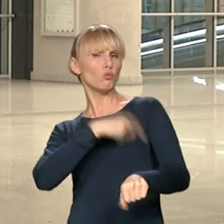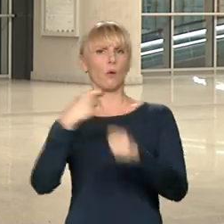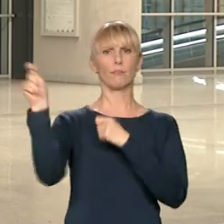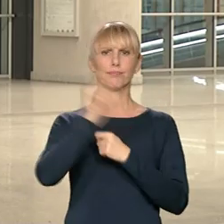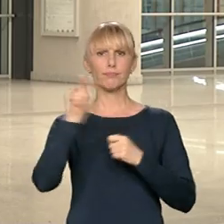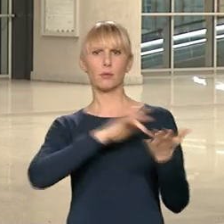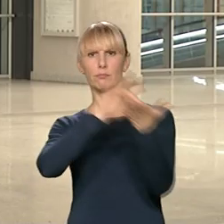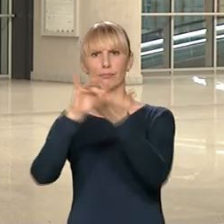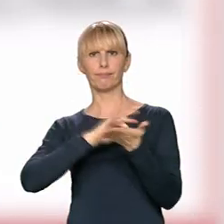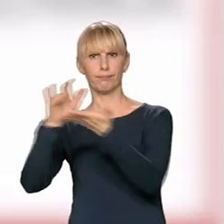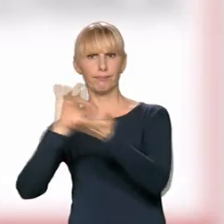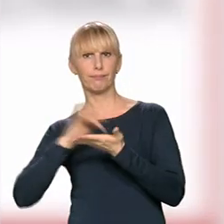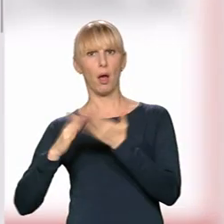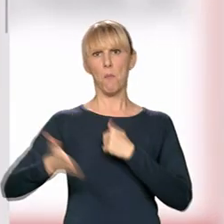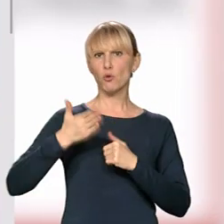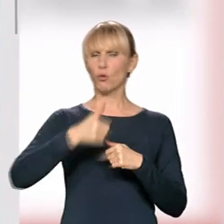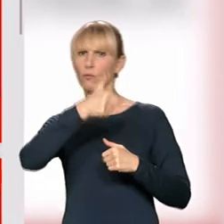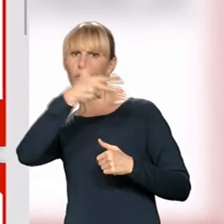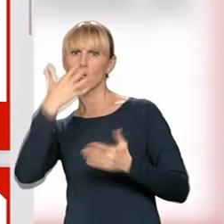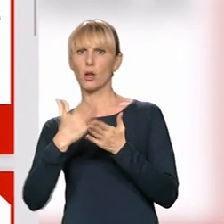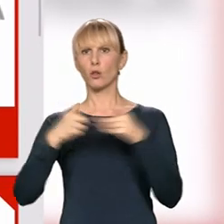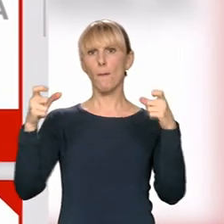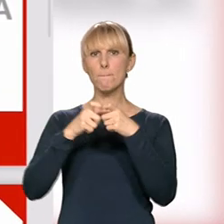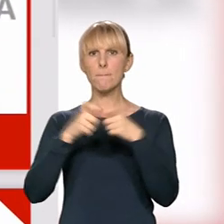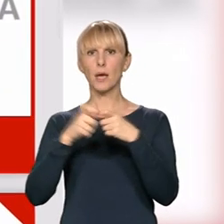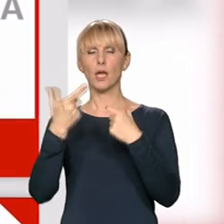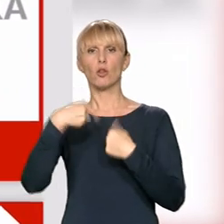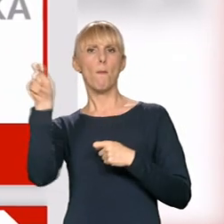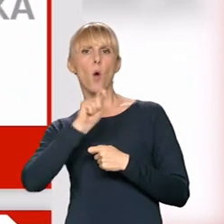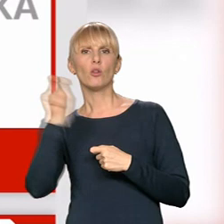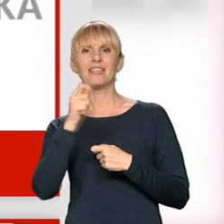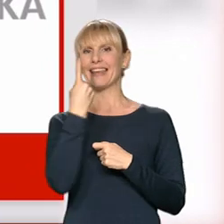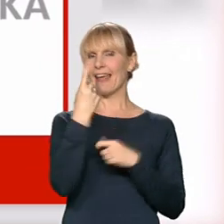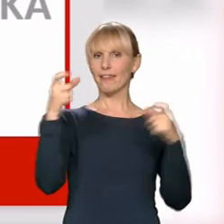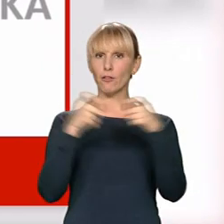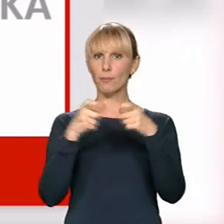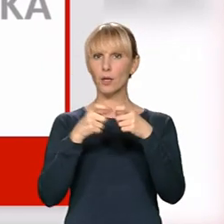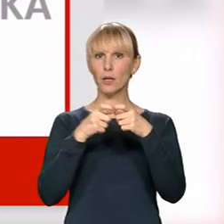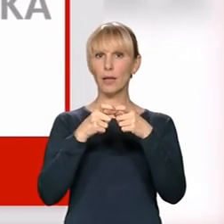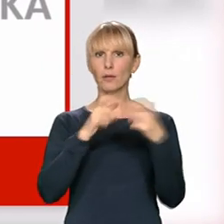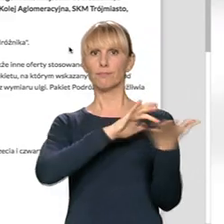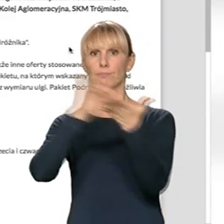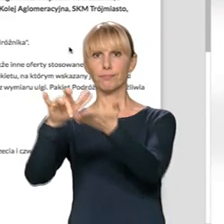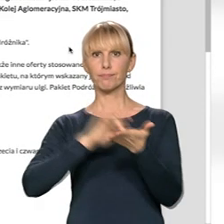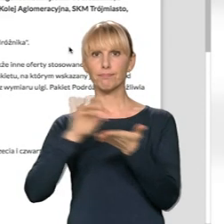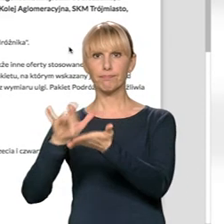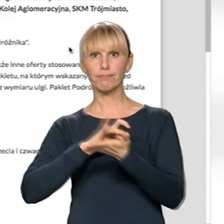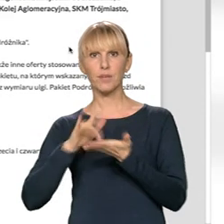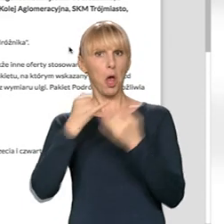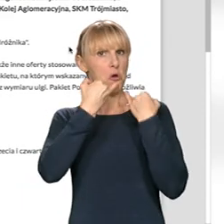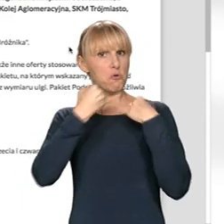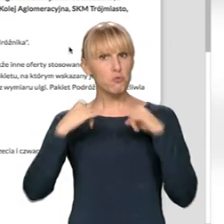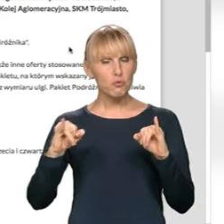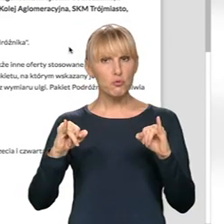się kilkoma pociągami, mogą skorzystać z pakietu podróżnika, czyli jednego biletu na przejazd różnymi przewoźnikami, różnymi